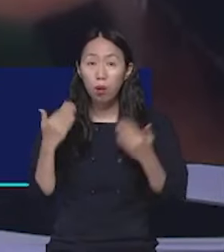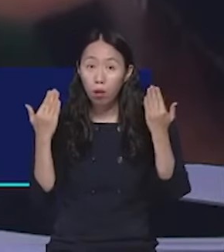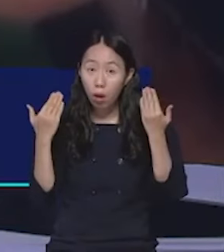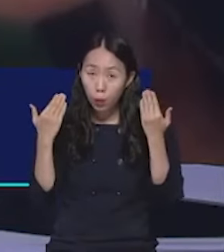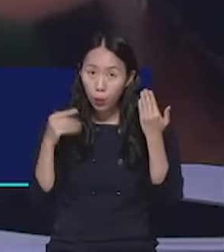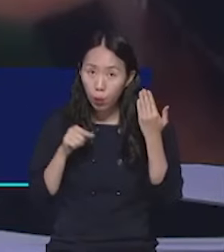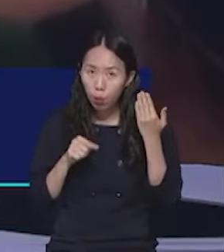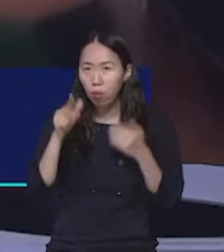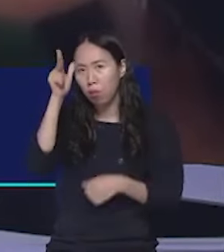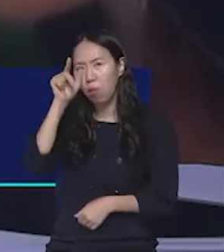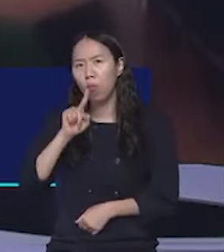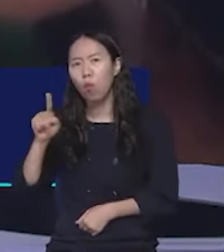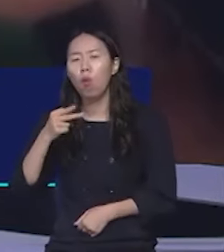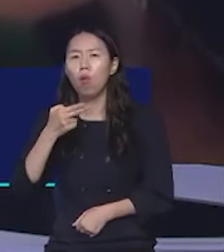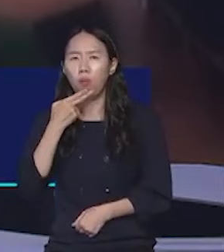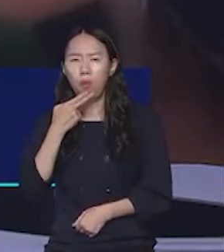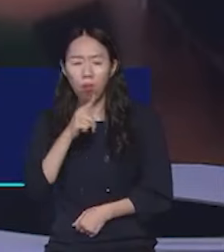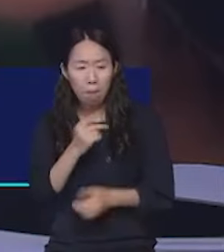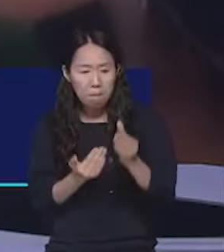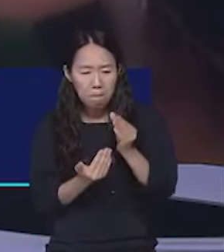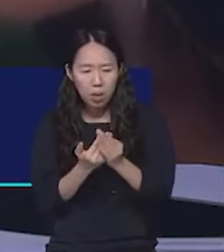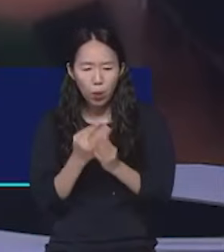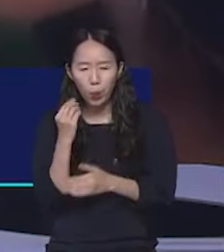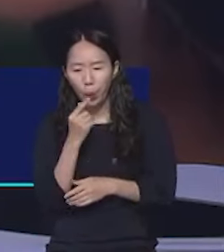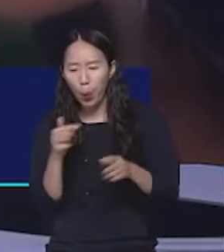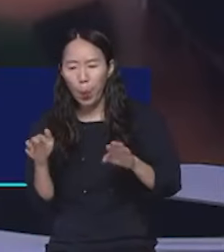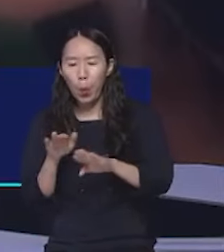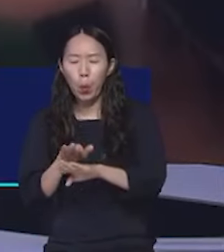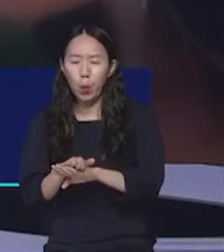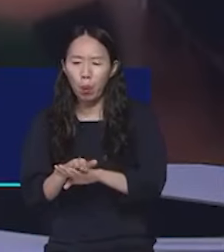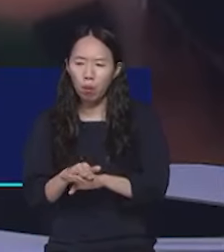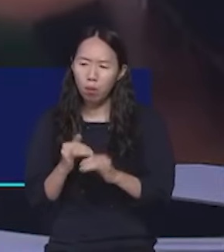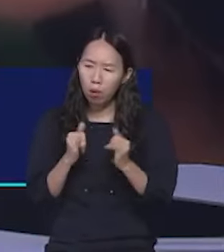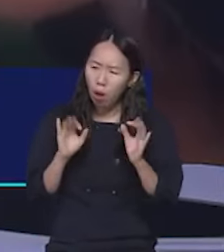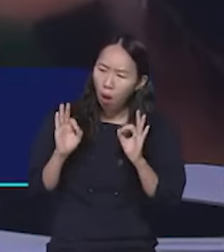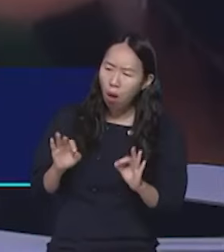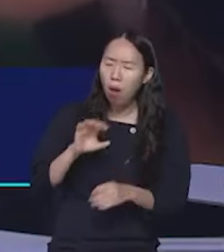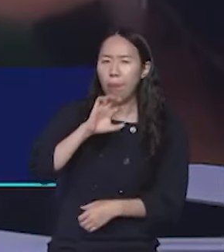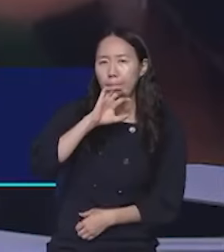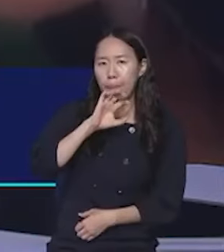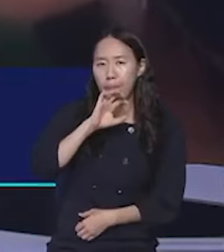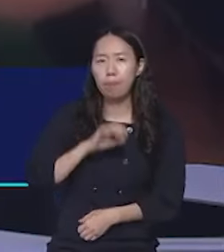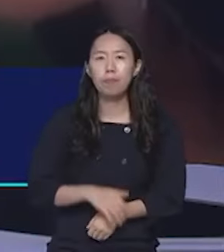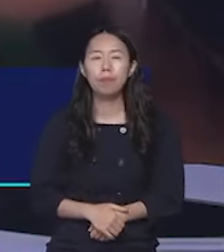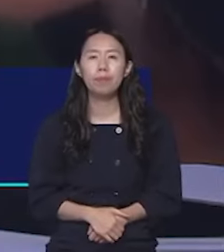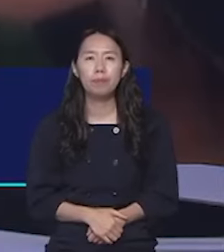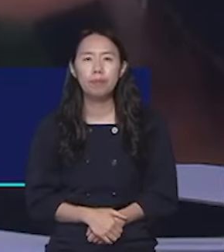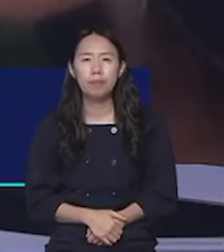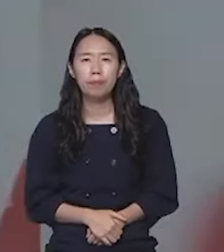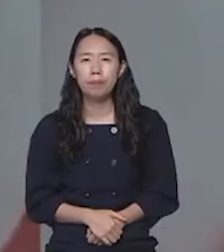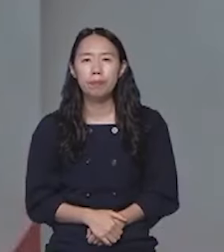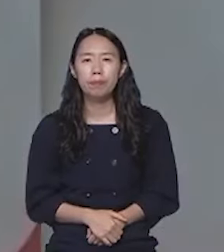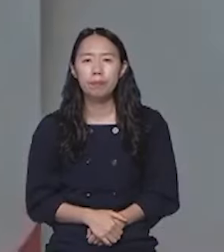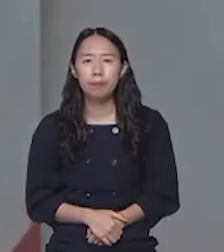경찰에 신고도 하지 않은 등 사건을 축소하려고 해 반발을 사고 있습니다. 임경섭 기자의 보도입니다.